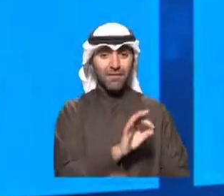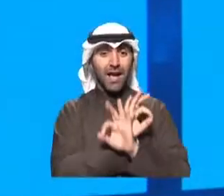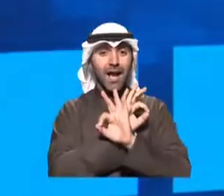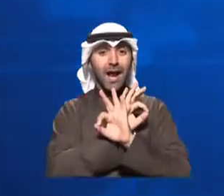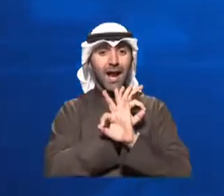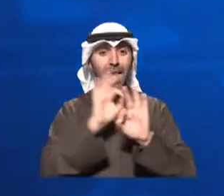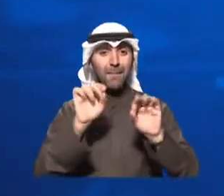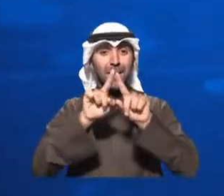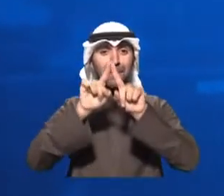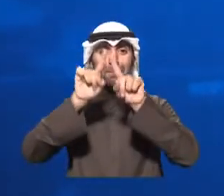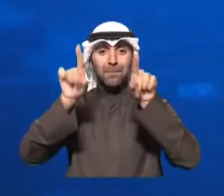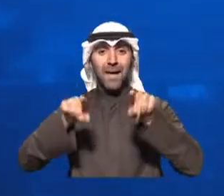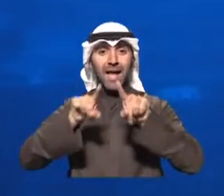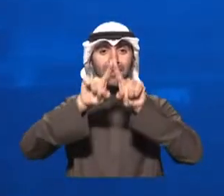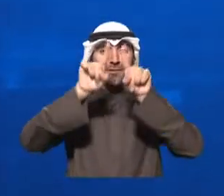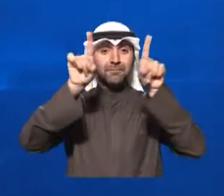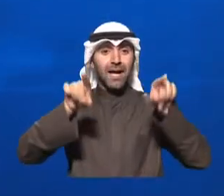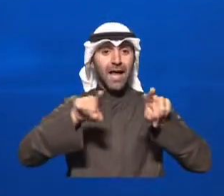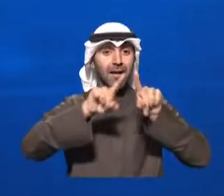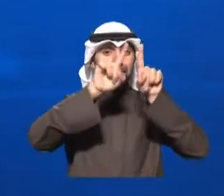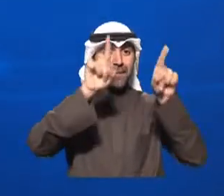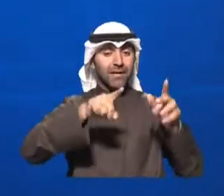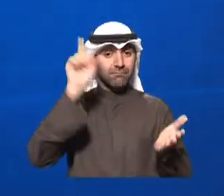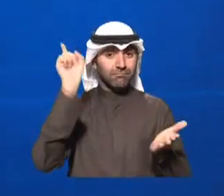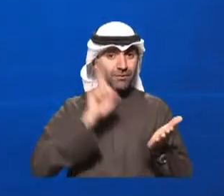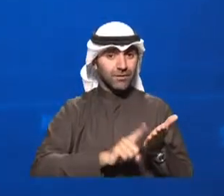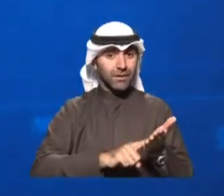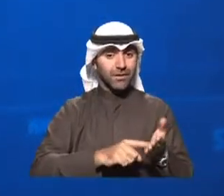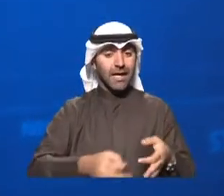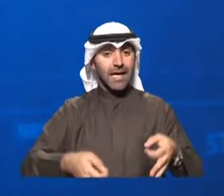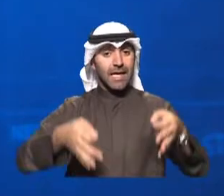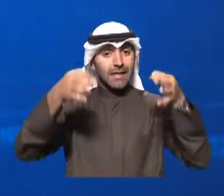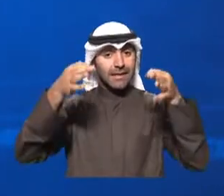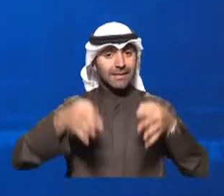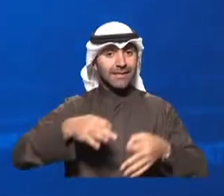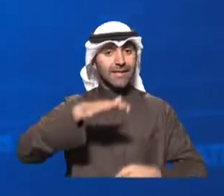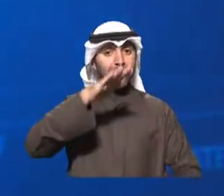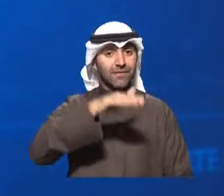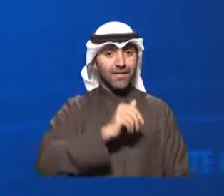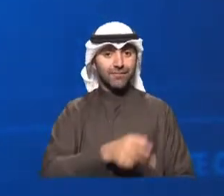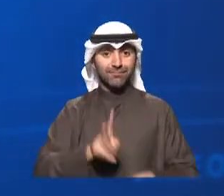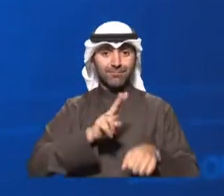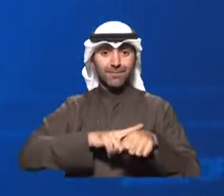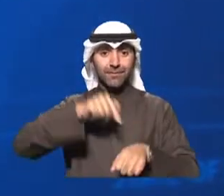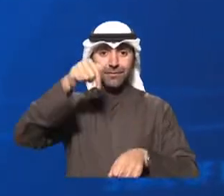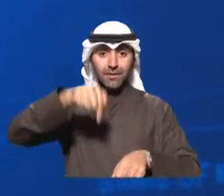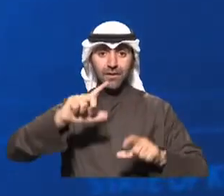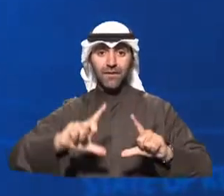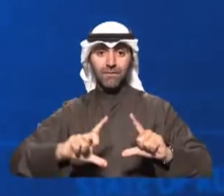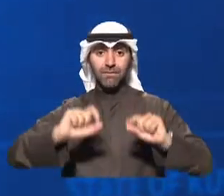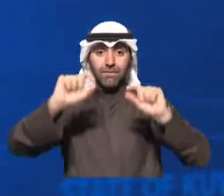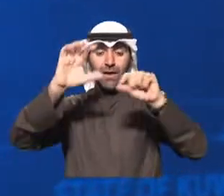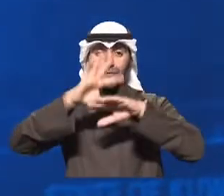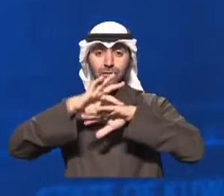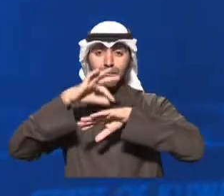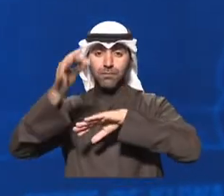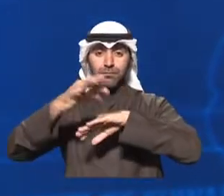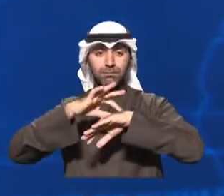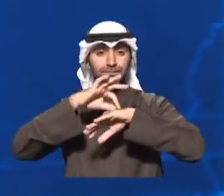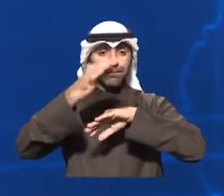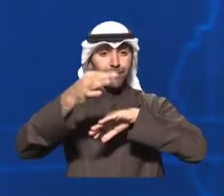الآونة الأخيرة هذا الارتفاع الكبير في أعداد الإصابات بكوفيد 19، وذلك